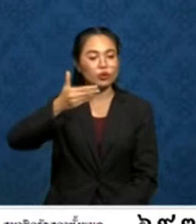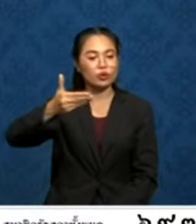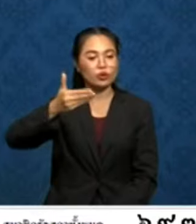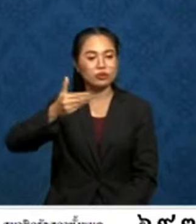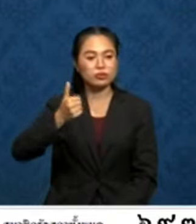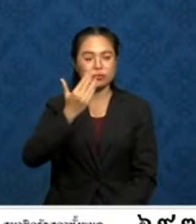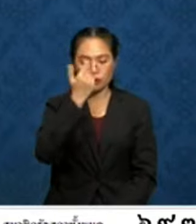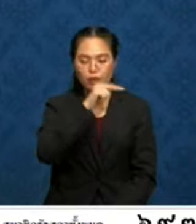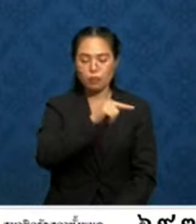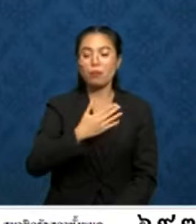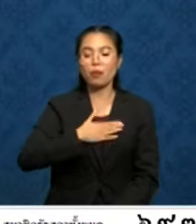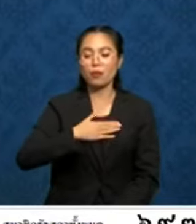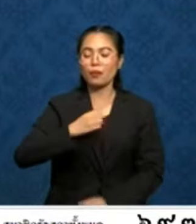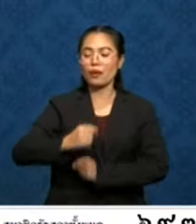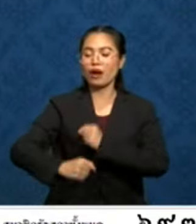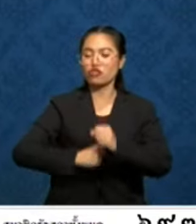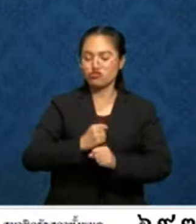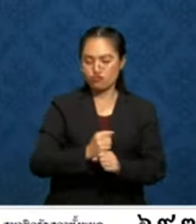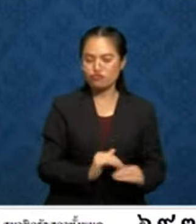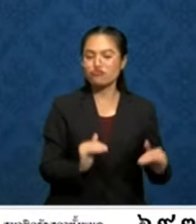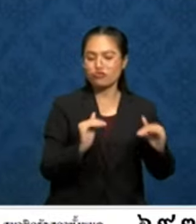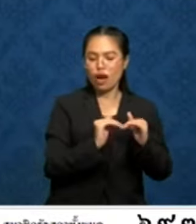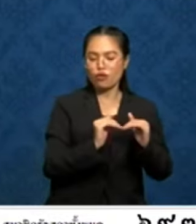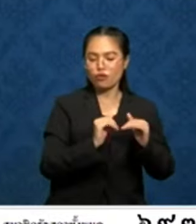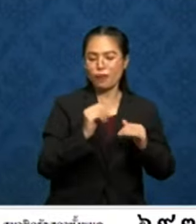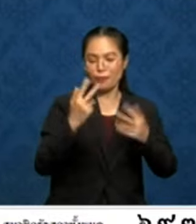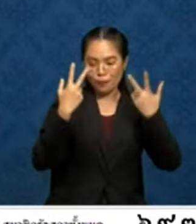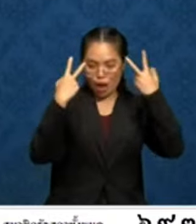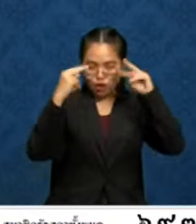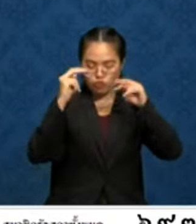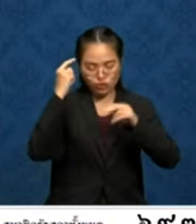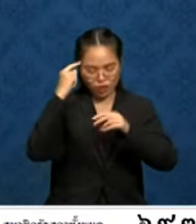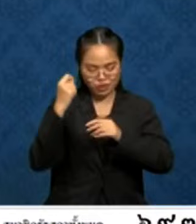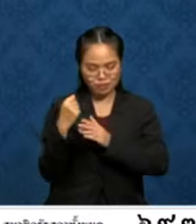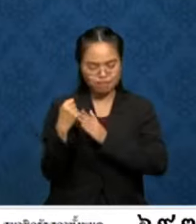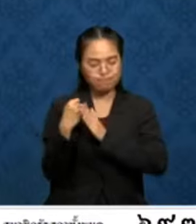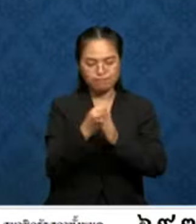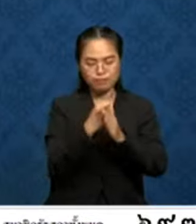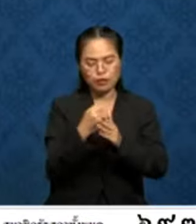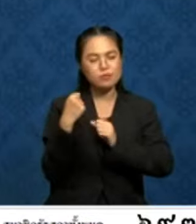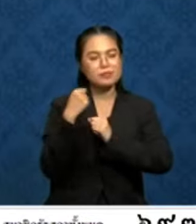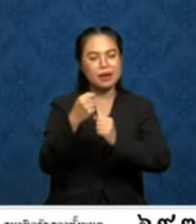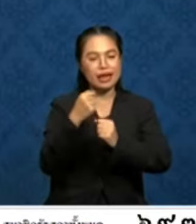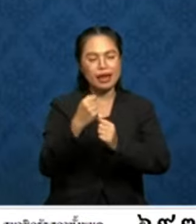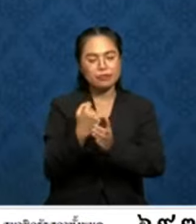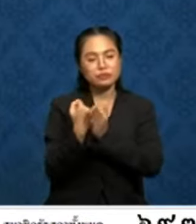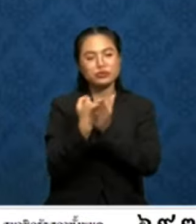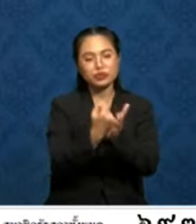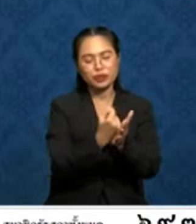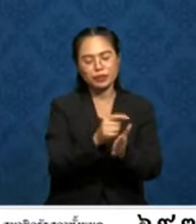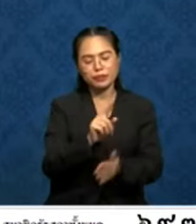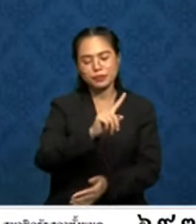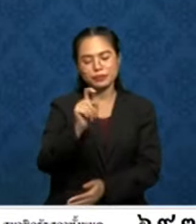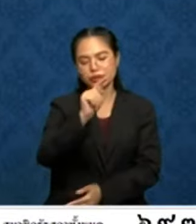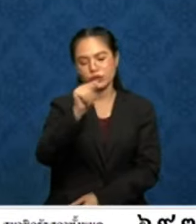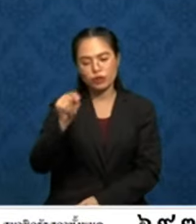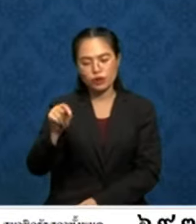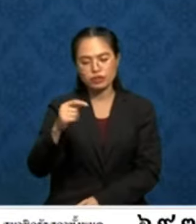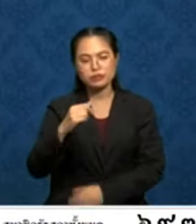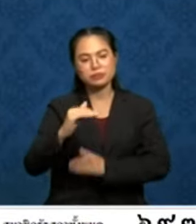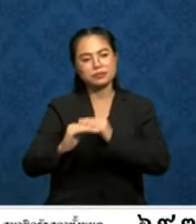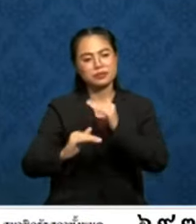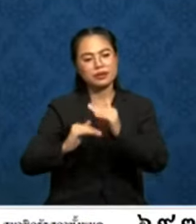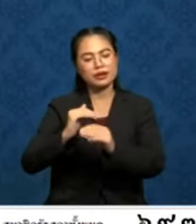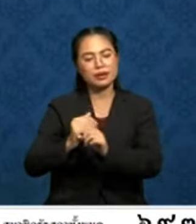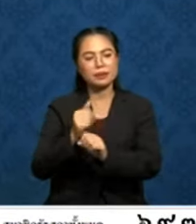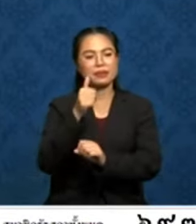คราวเดียวกับผมครับเชื่อมั่นว่าท่านต้องผลักดันการจำจอำนาจ 100%ครับและเชื่อมั่นว่าท่านต้องเดินหน้าทำให้ได้ครับนี่เป็นสิ่ง